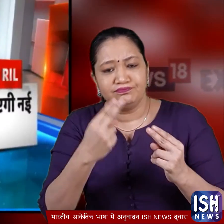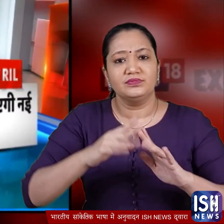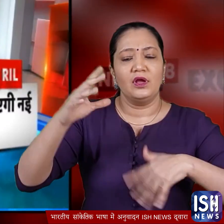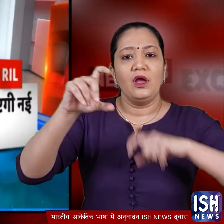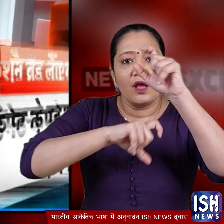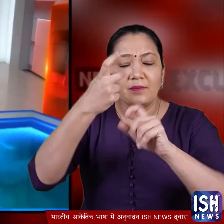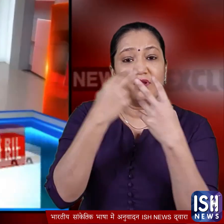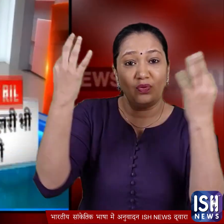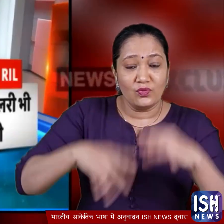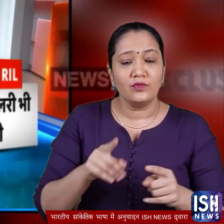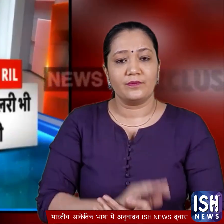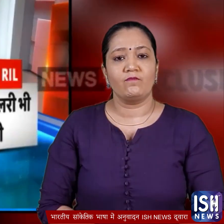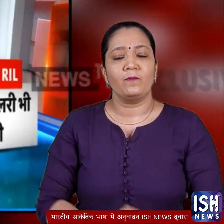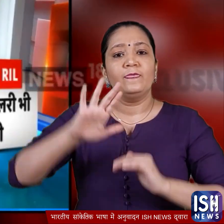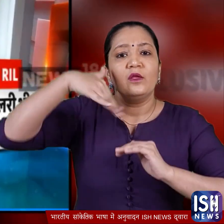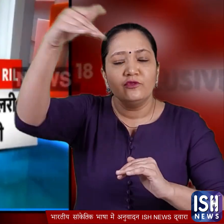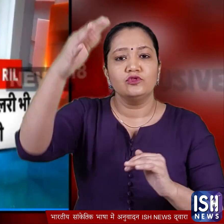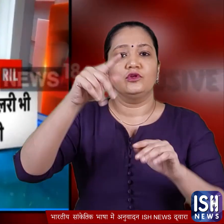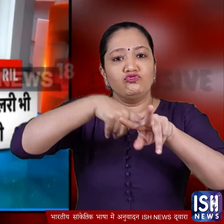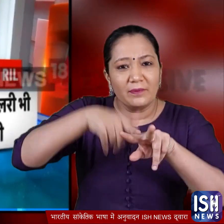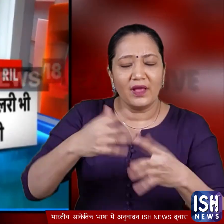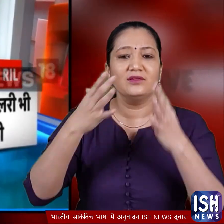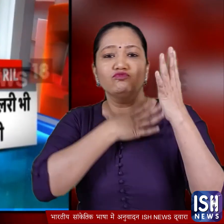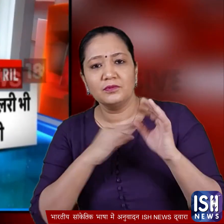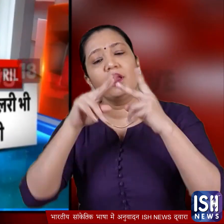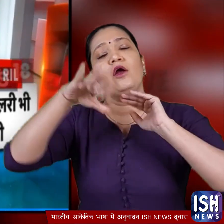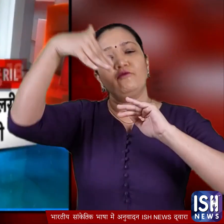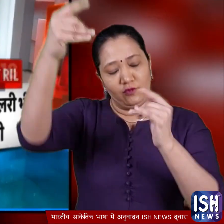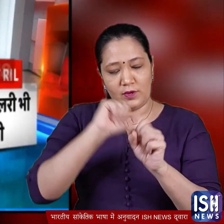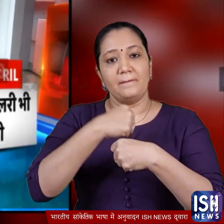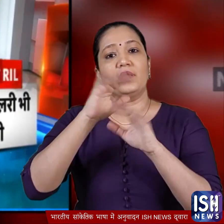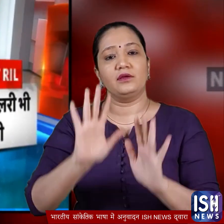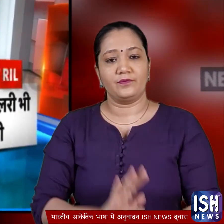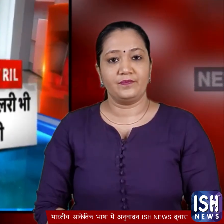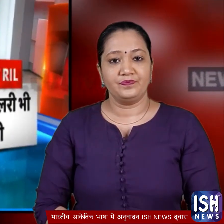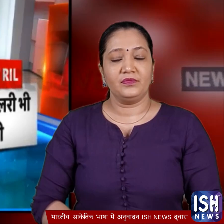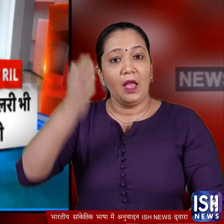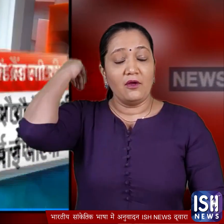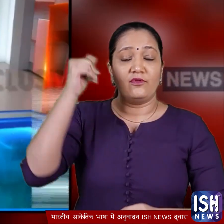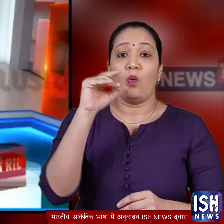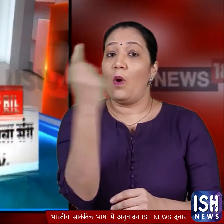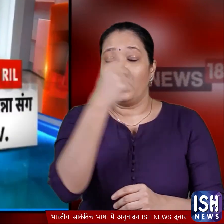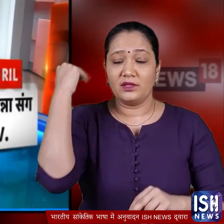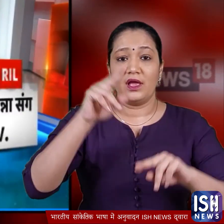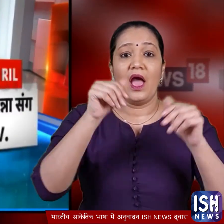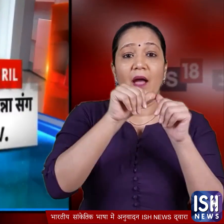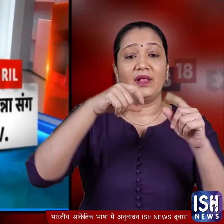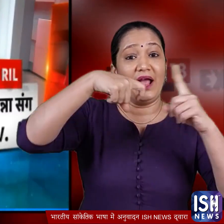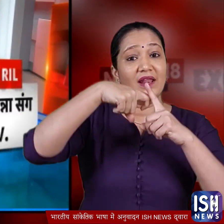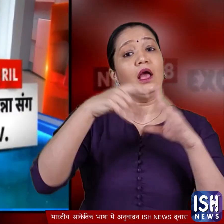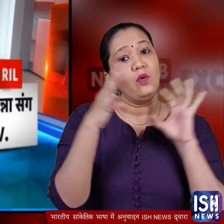जाएंगे और कंपनी के मुताबिक इस नए ब्रांड के तहत भविष्य में फुटवेयर और ज्वेलरी भी बनाई जाएगी। पिछले महीने फैशन डिजाइनर